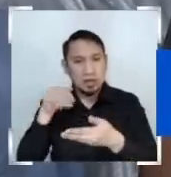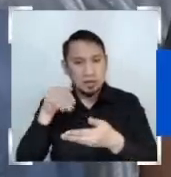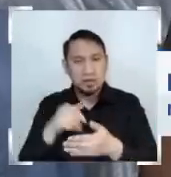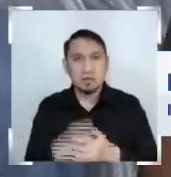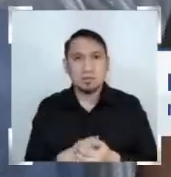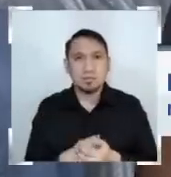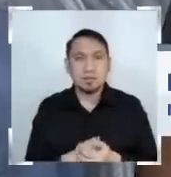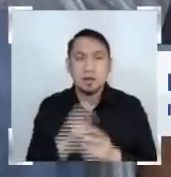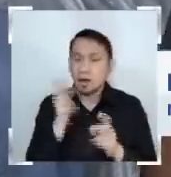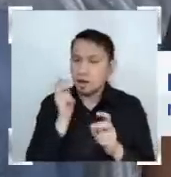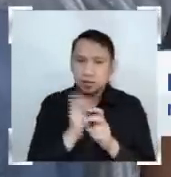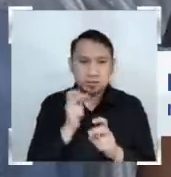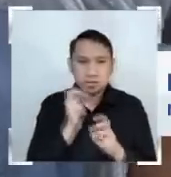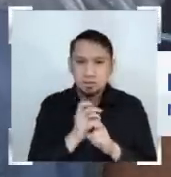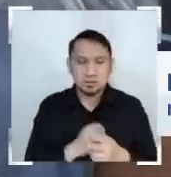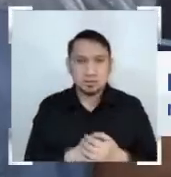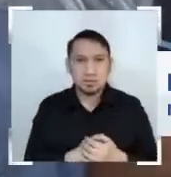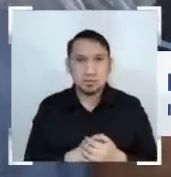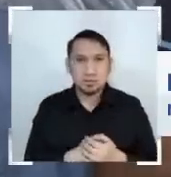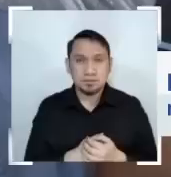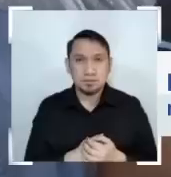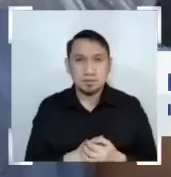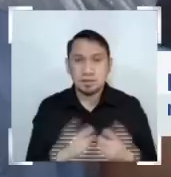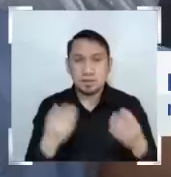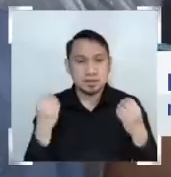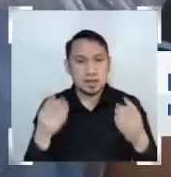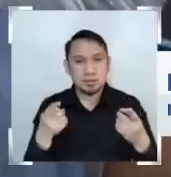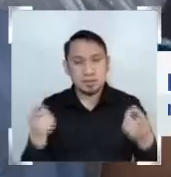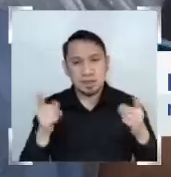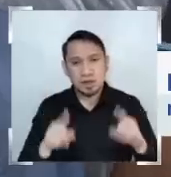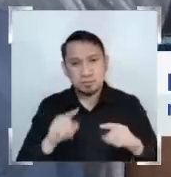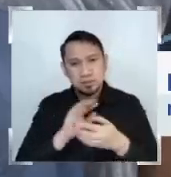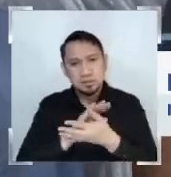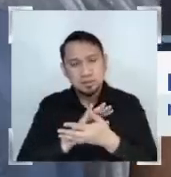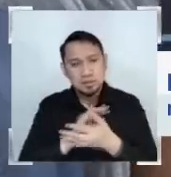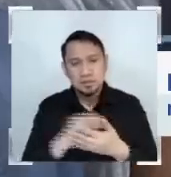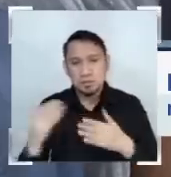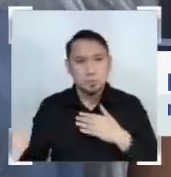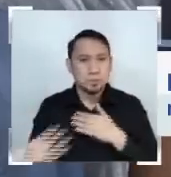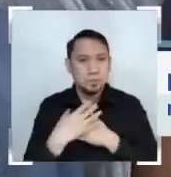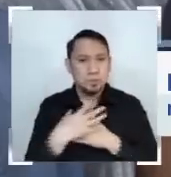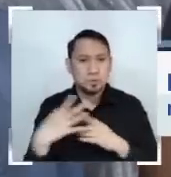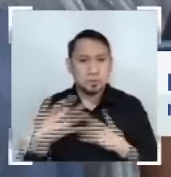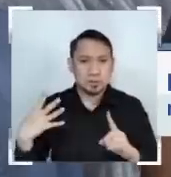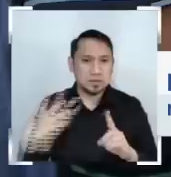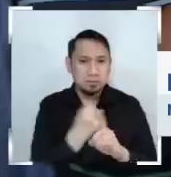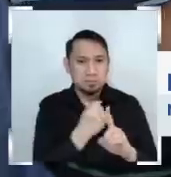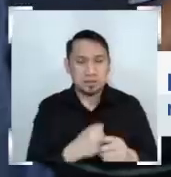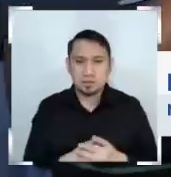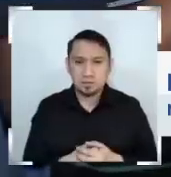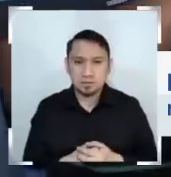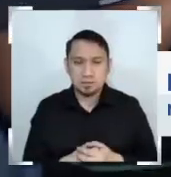ho ng nangyari tun sa pandemic na to. Ang laki ho po, ang laking epekto po sa amin